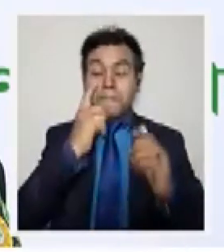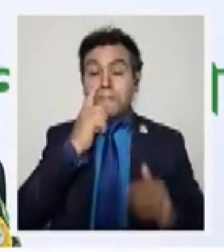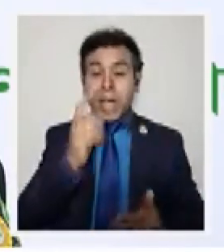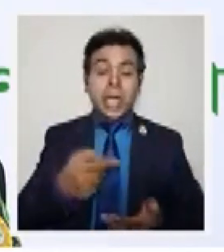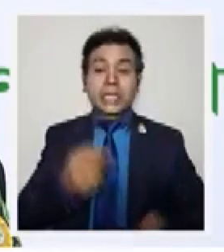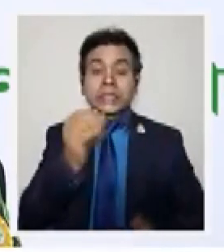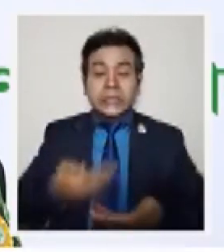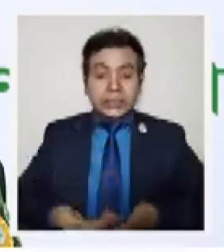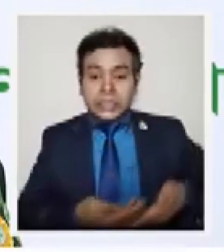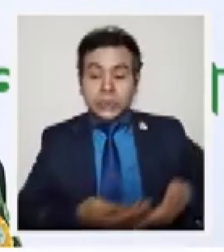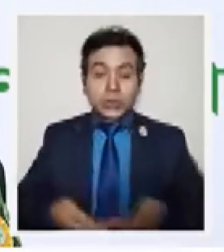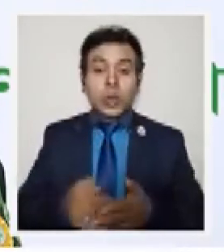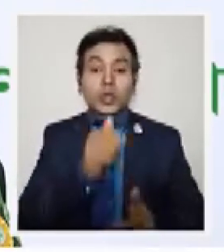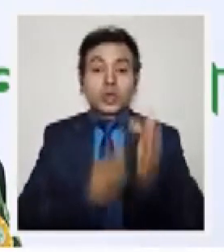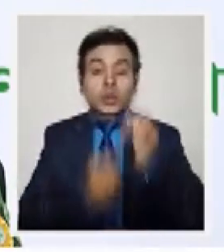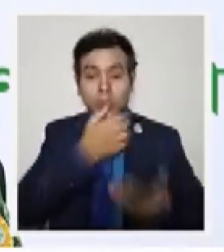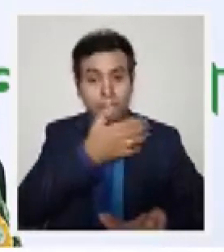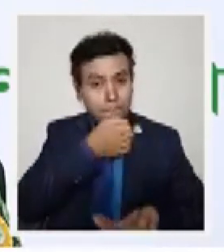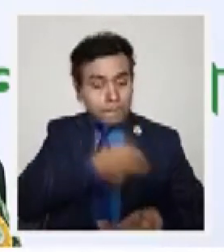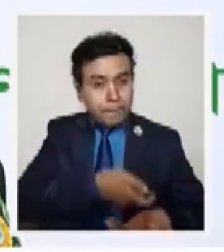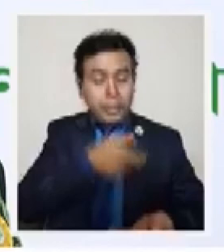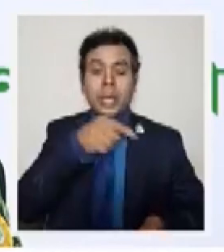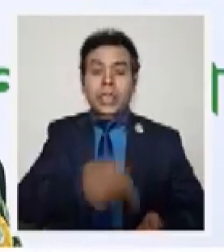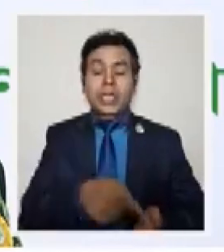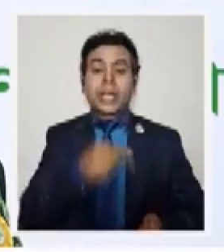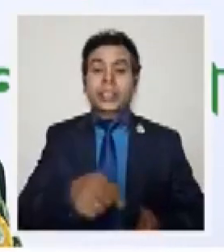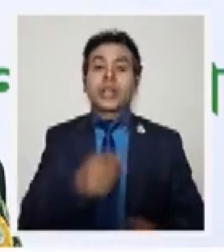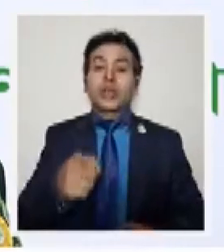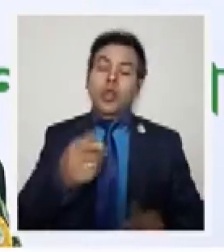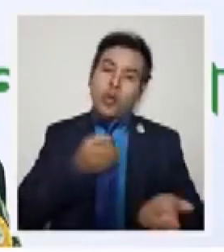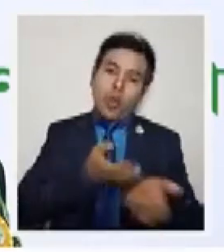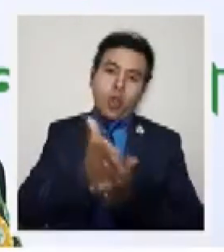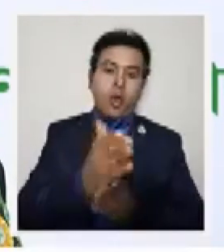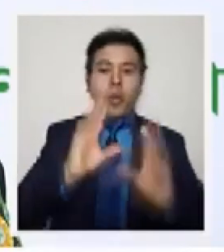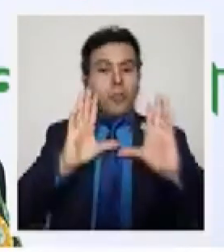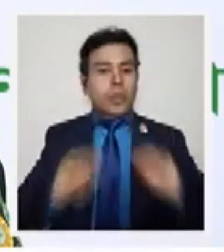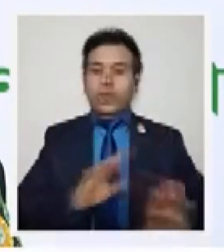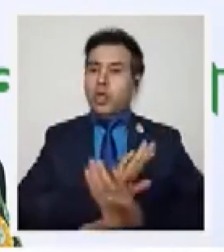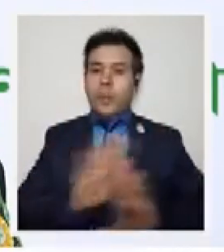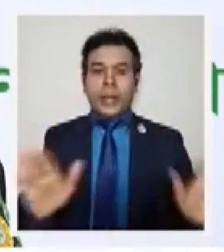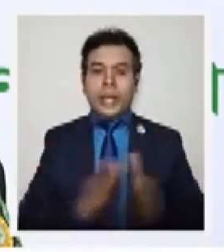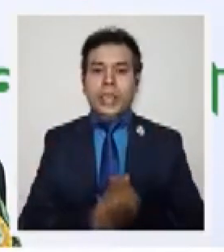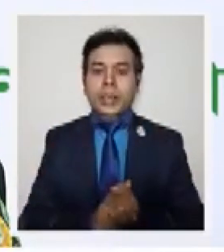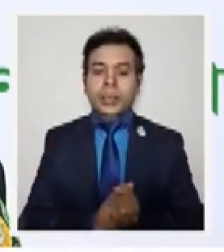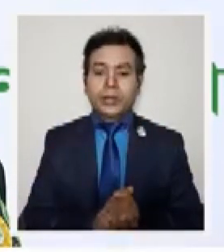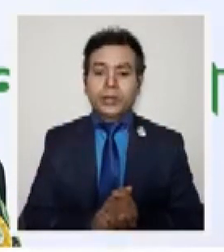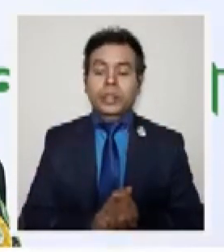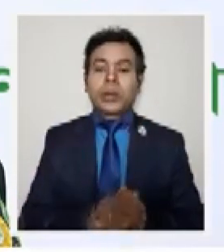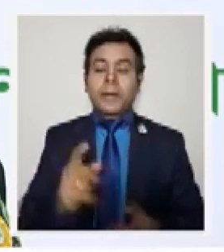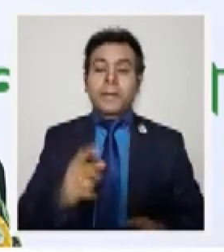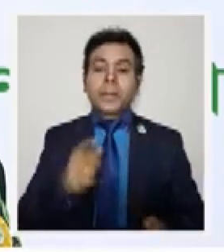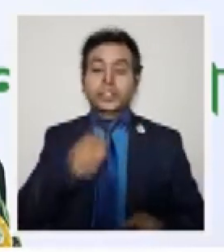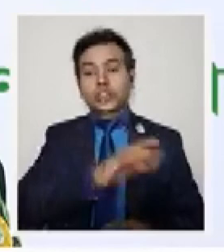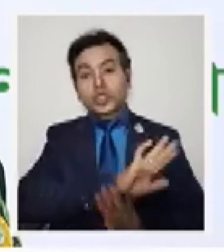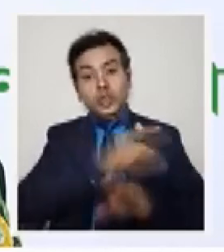এই বিষয়ে সচেতন থাকে। যারা স্তন দিয়ে থাকেন শিশুদের, তারা স্তন যার আক্রান্ত হলেও